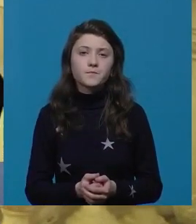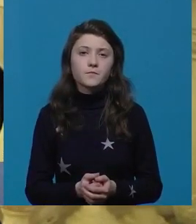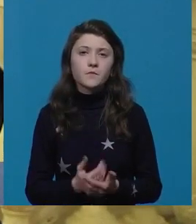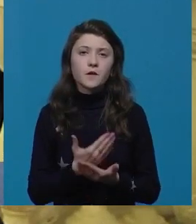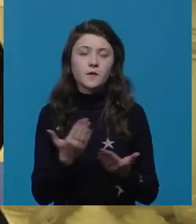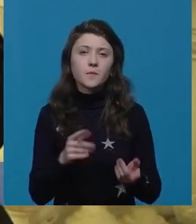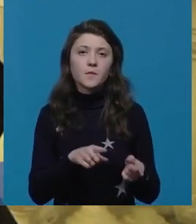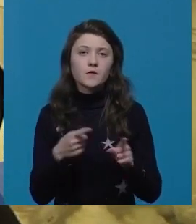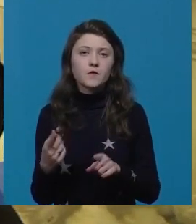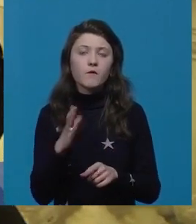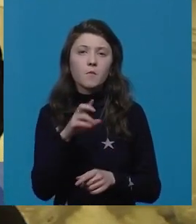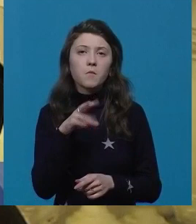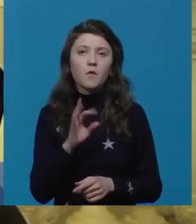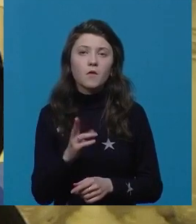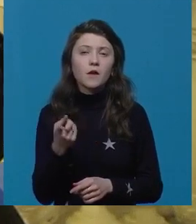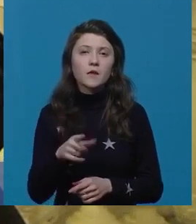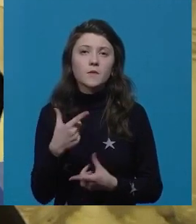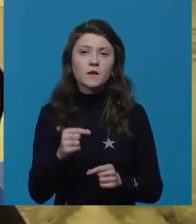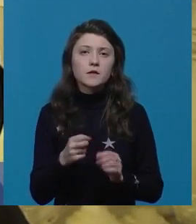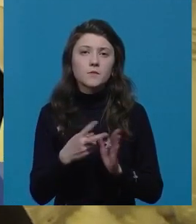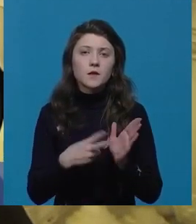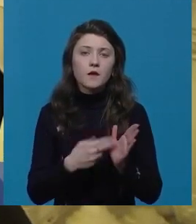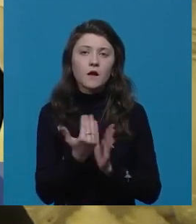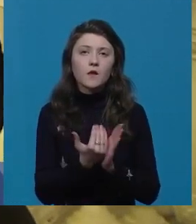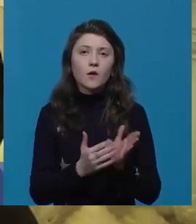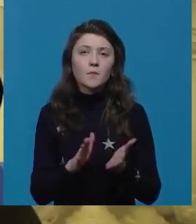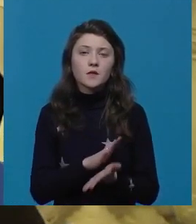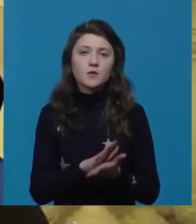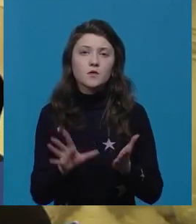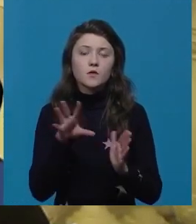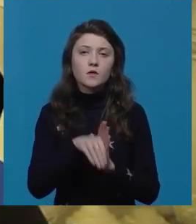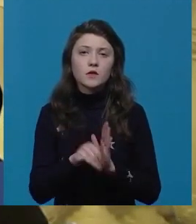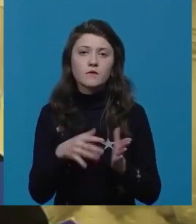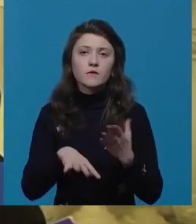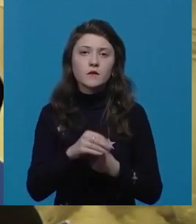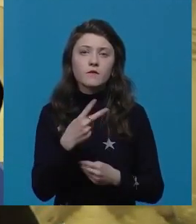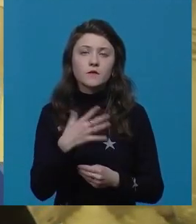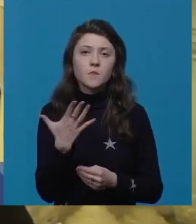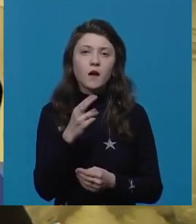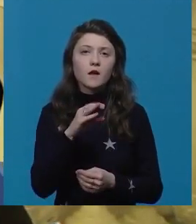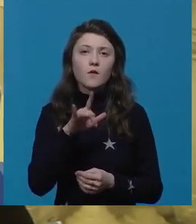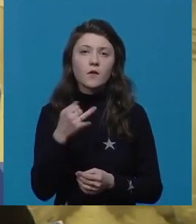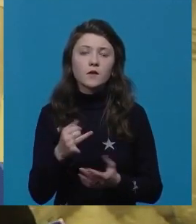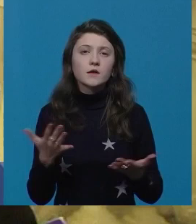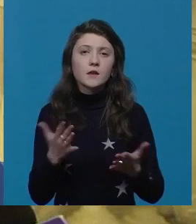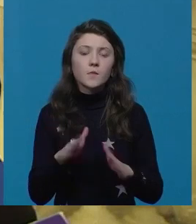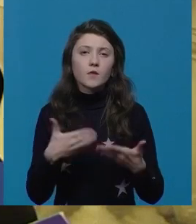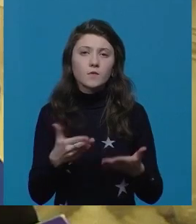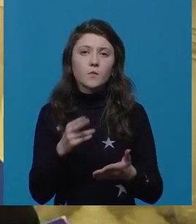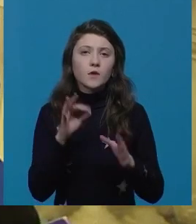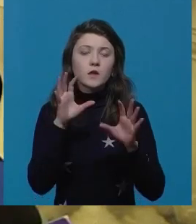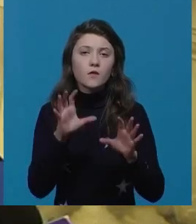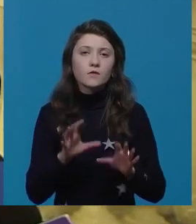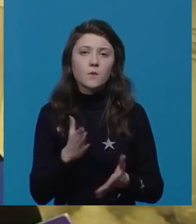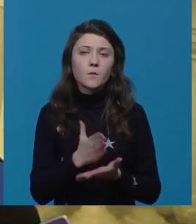відповідний блок, там де 17 категорій безкоштовних долучили, і всі 25 категорій, які в нас передбачаються по законодавству, мають